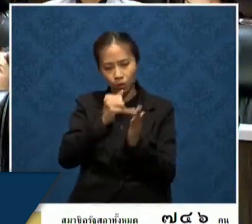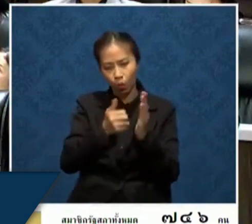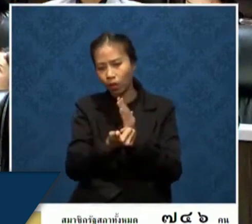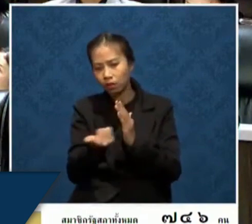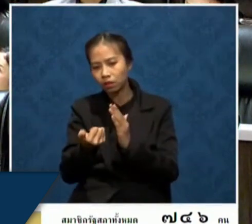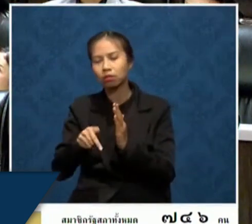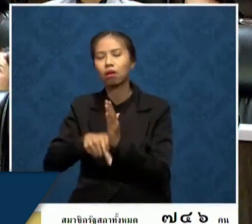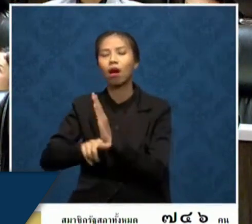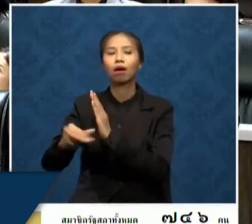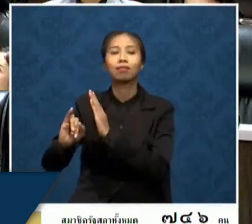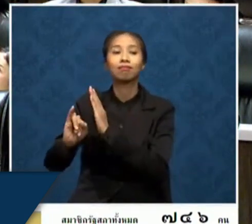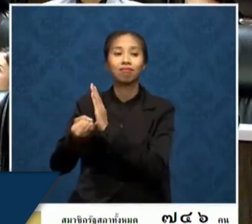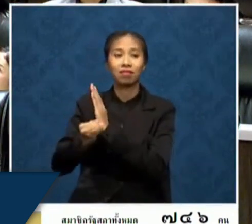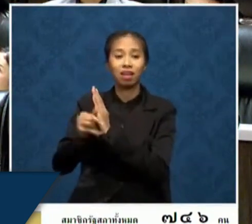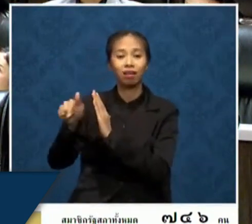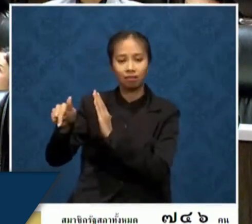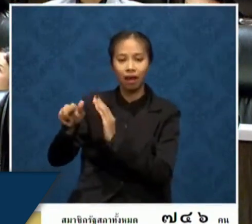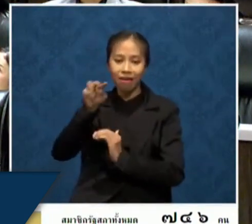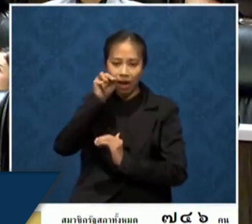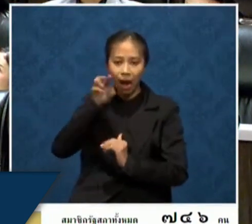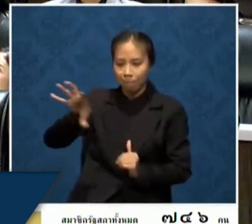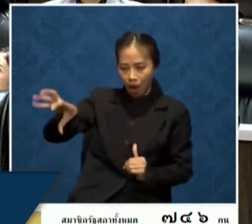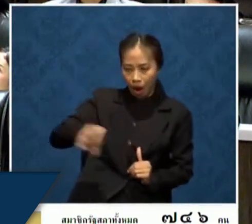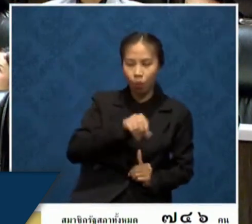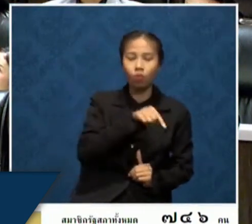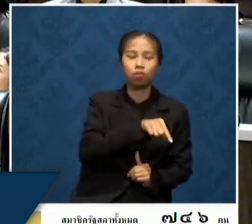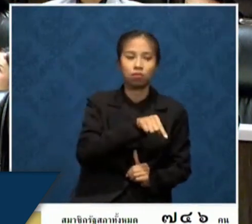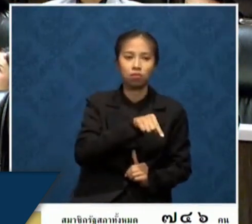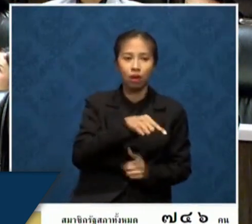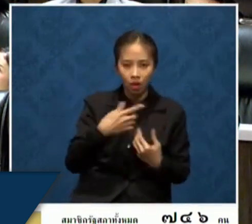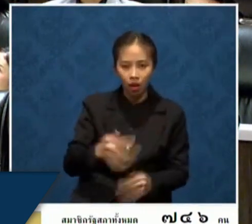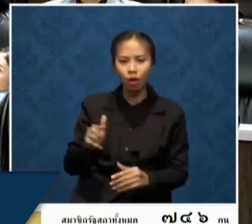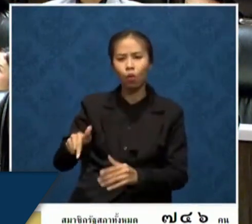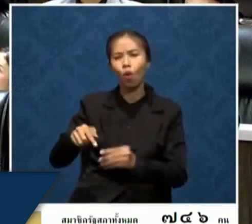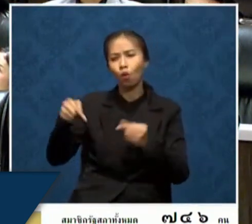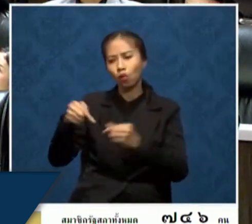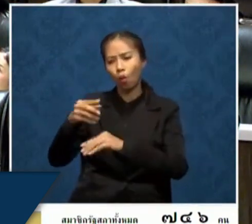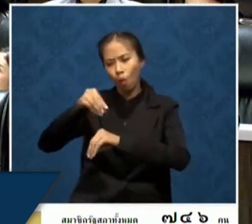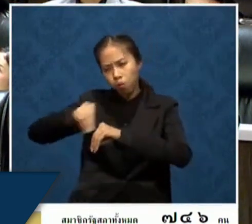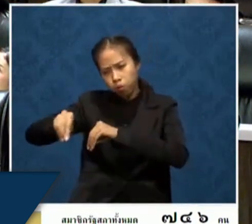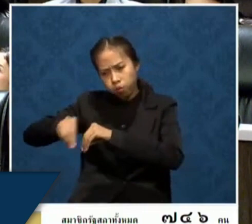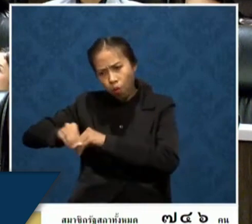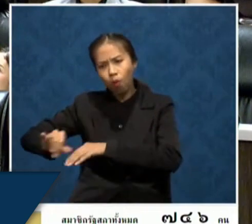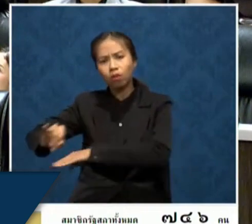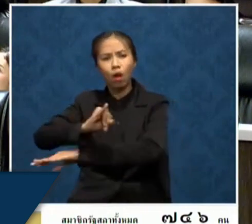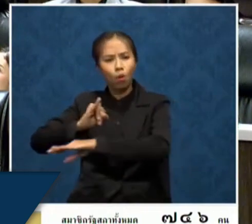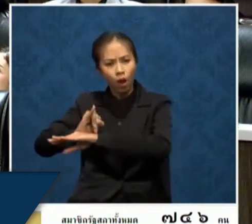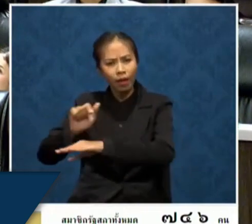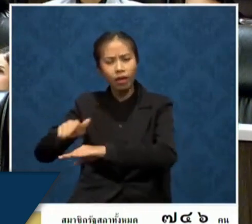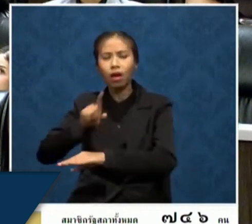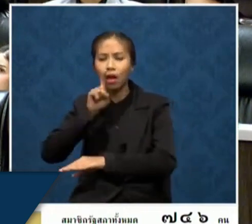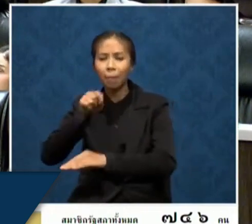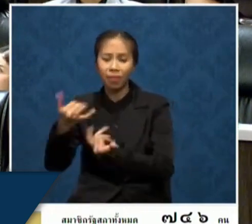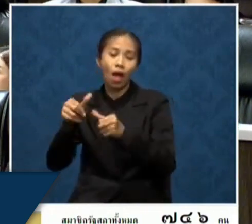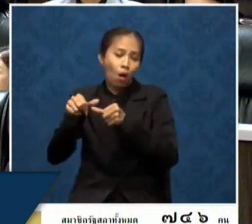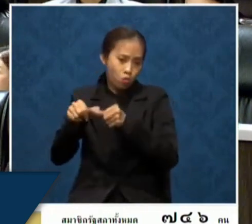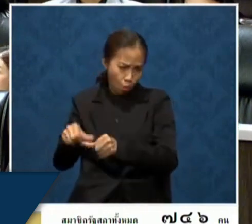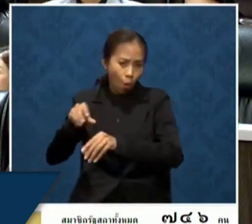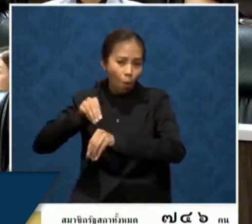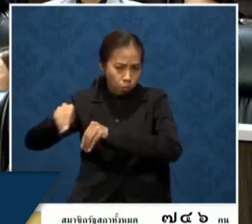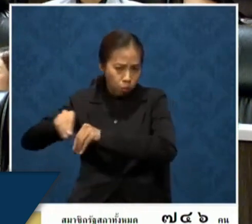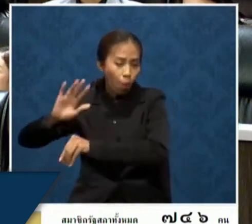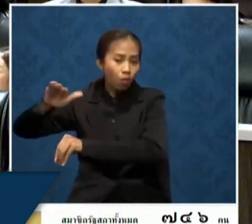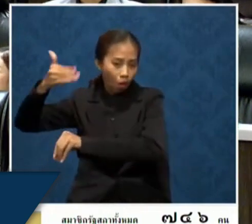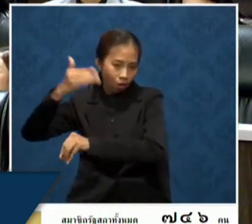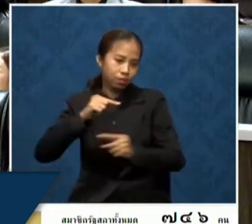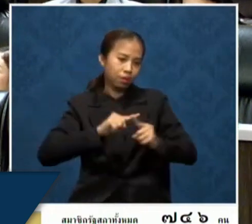ทบุรีซึ่งเป็นพื้นที่ทำสวนของประชาชนไปใช้ชาวไร่ชาวสวนฝากถามท่านนายกว่าเขาอยู่มาก่อนแต่วันนี้เขตเศรษฐกิ